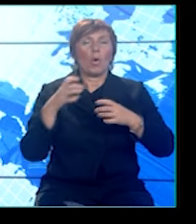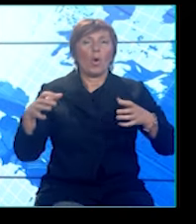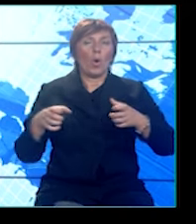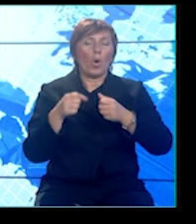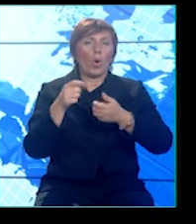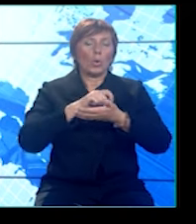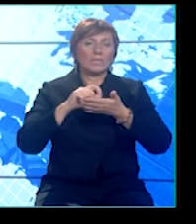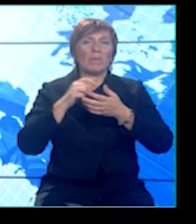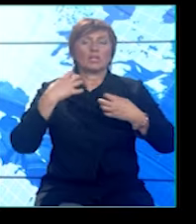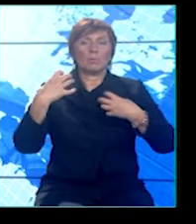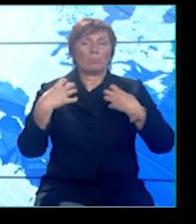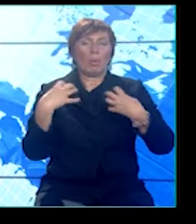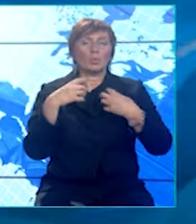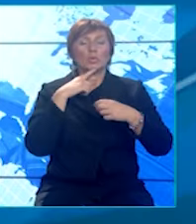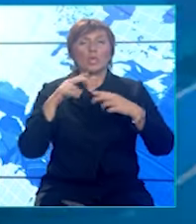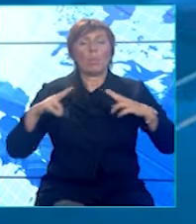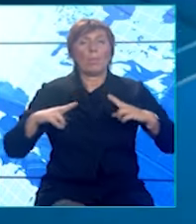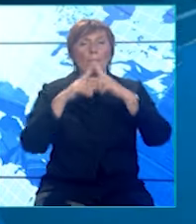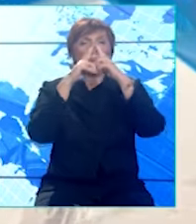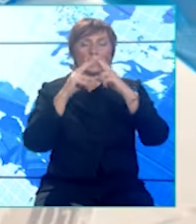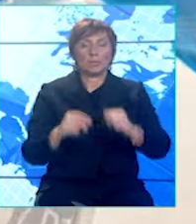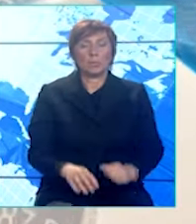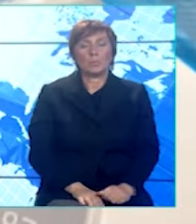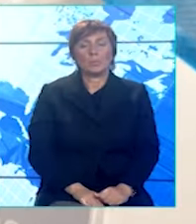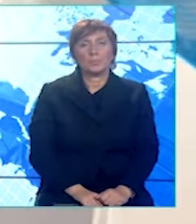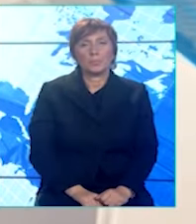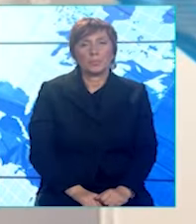osnivač pozorišta u Parizu.